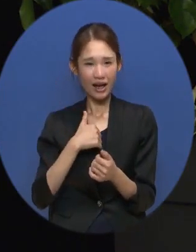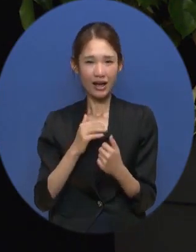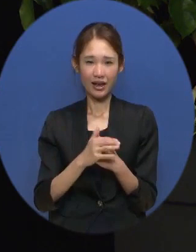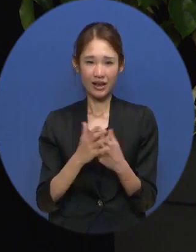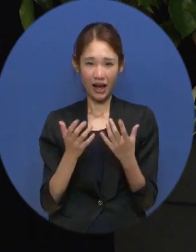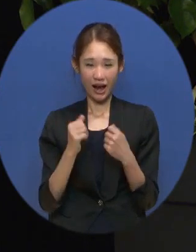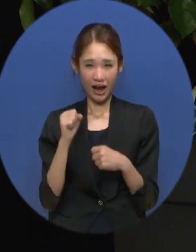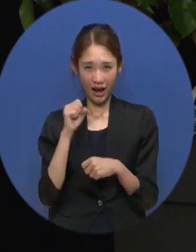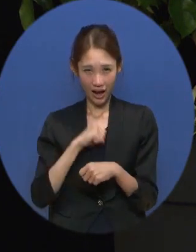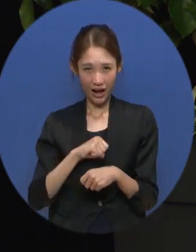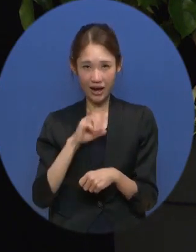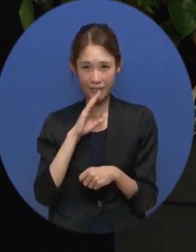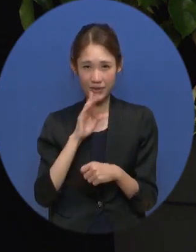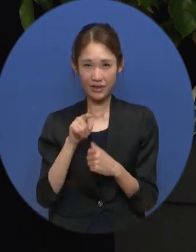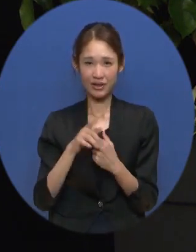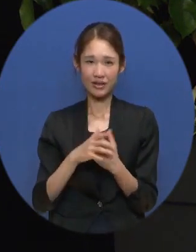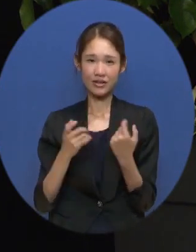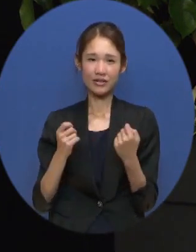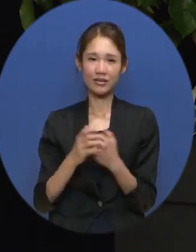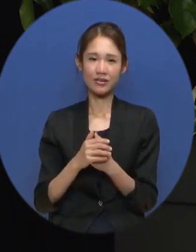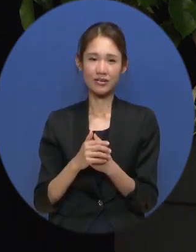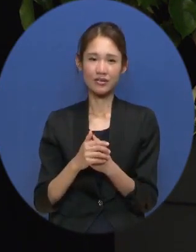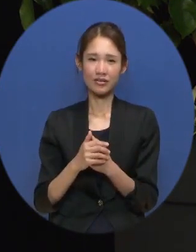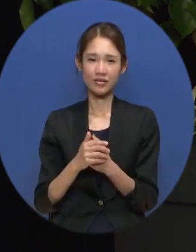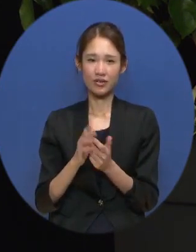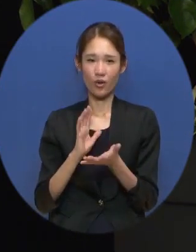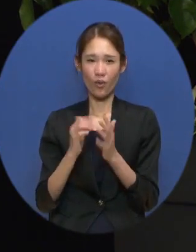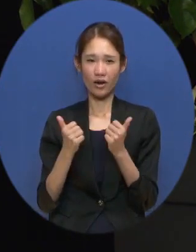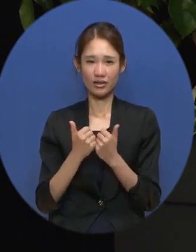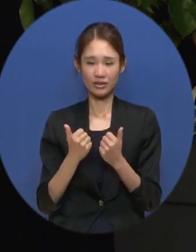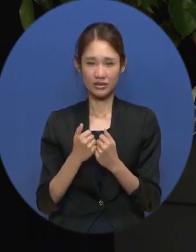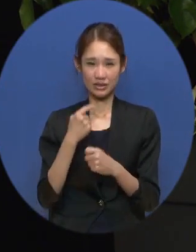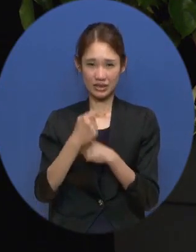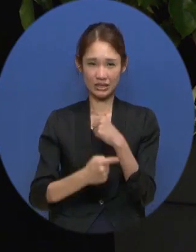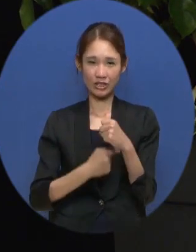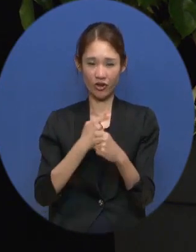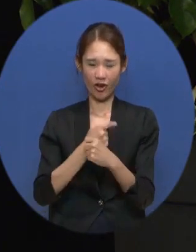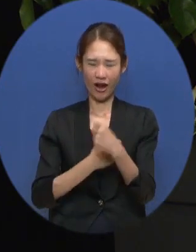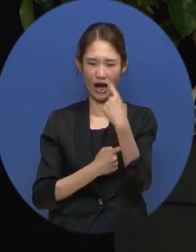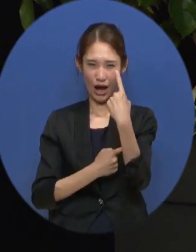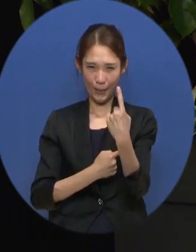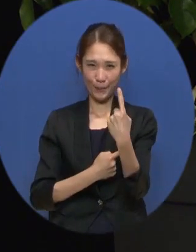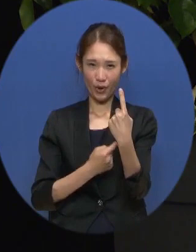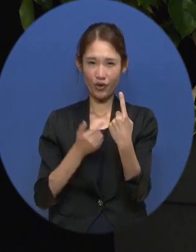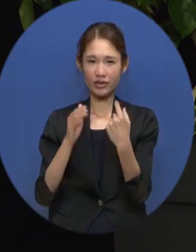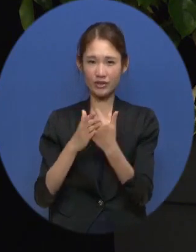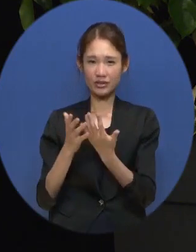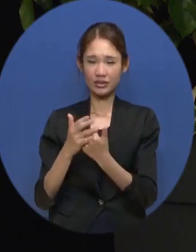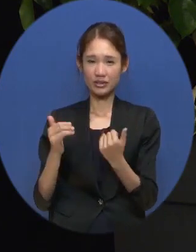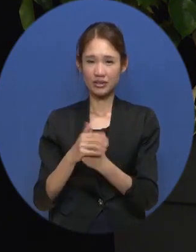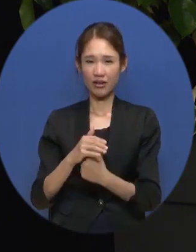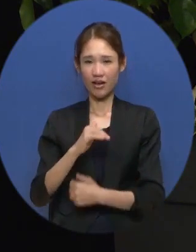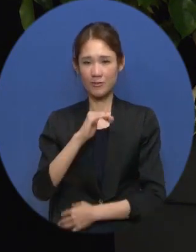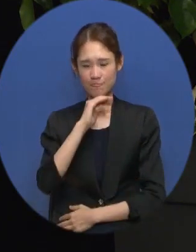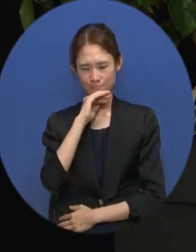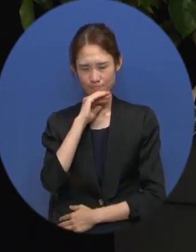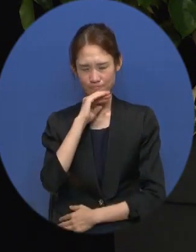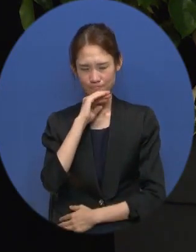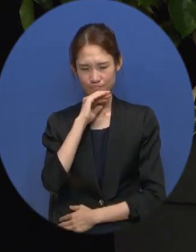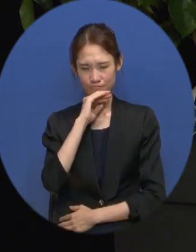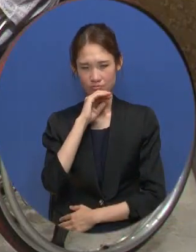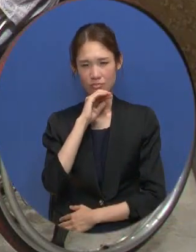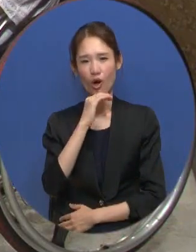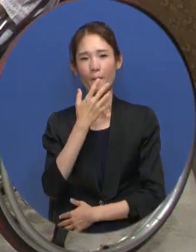저분 저렇구나. 이렇게 해서 워크숍이 그 1년에 한 번인데 직원들이 네. 굉장히 기다리는